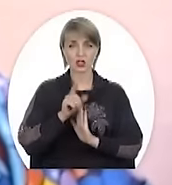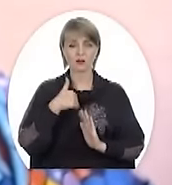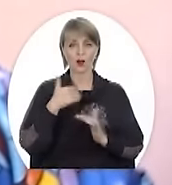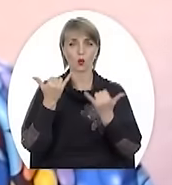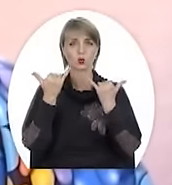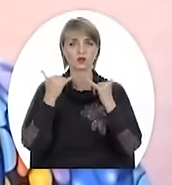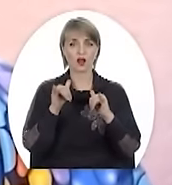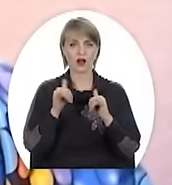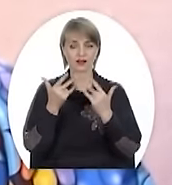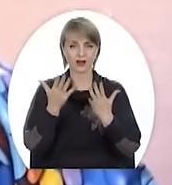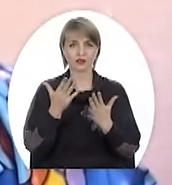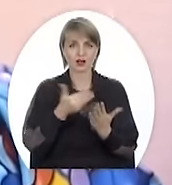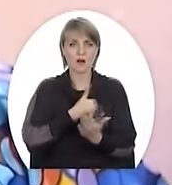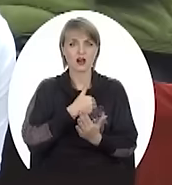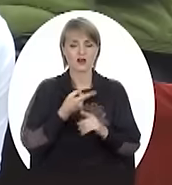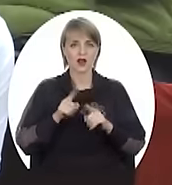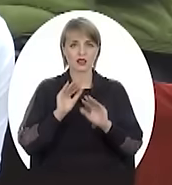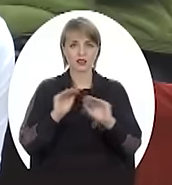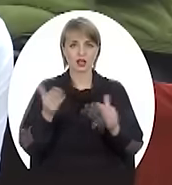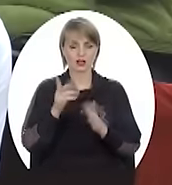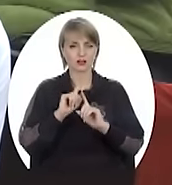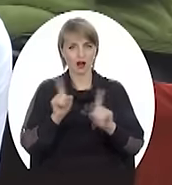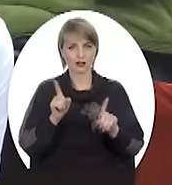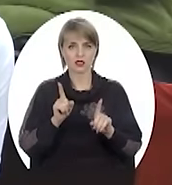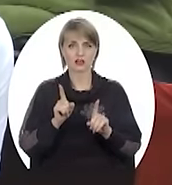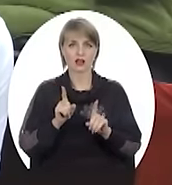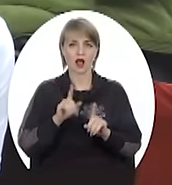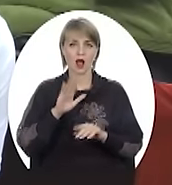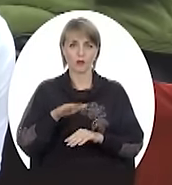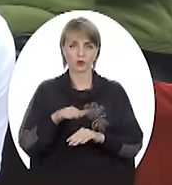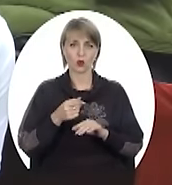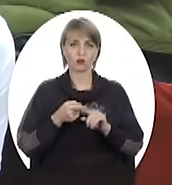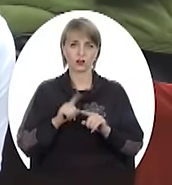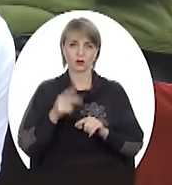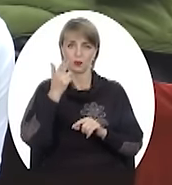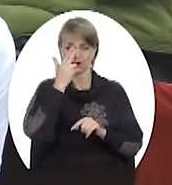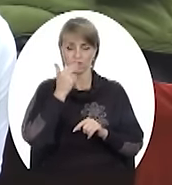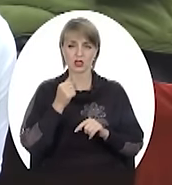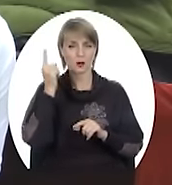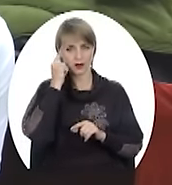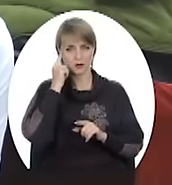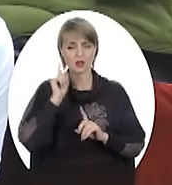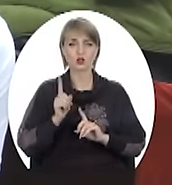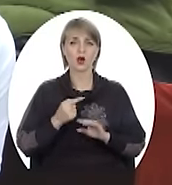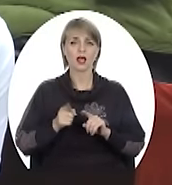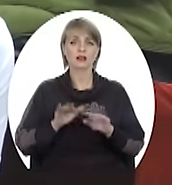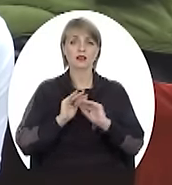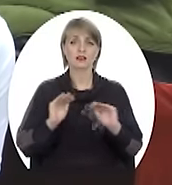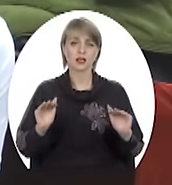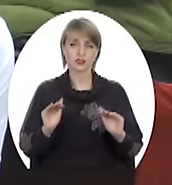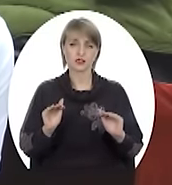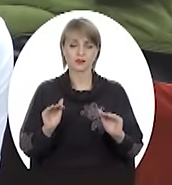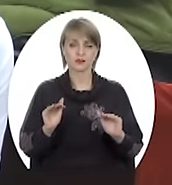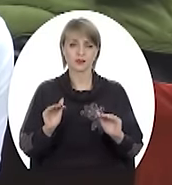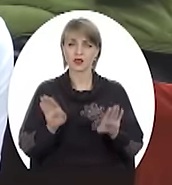Изначально, конечно, меня удивляли некоторые порывы этих детей, да, то есть их странности, но потом к этому как бы привыкаешь и понимаешь, что